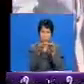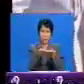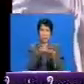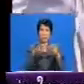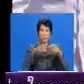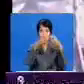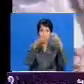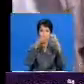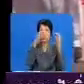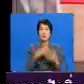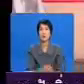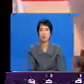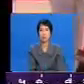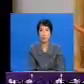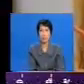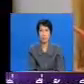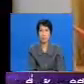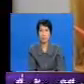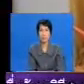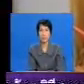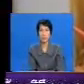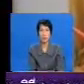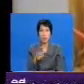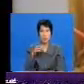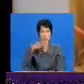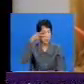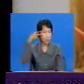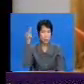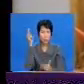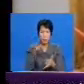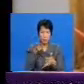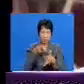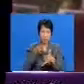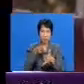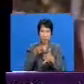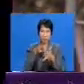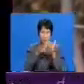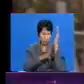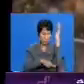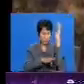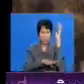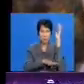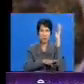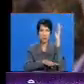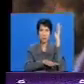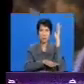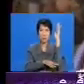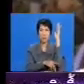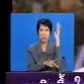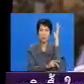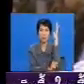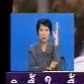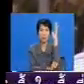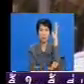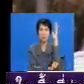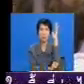รติพลทหารจำลองเสียชีวิตจากเหตุการณ์กลุ่มคนร้ายยิงถล่มจุดตรวจยุงทองหมู่ที่4ตำบลเจ๊เหอำเภอตากใบจังหวัดนราธิ